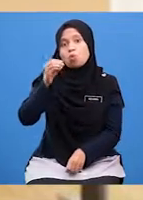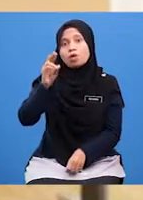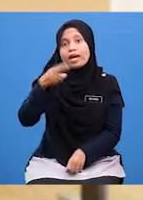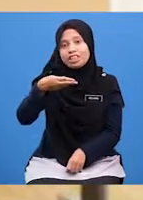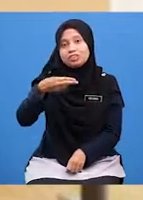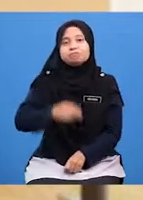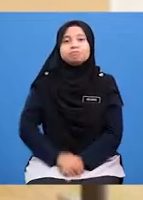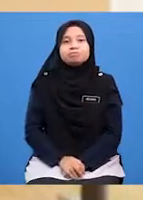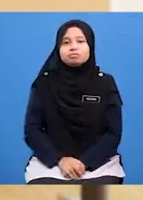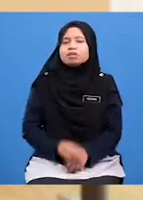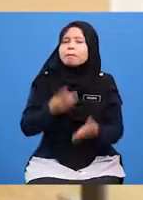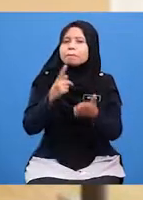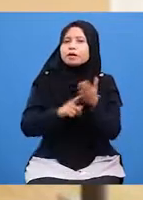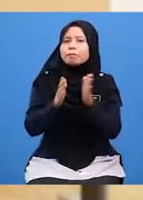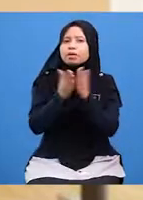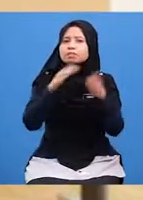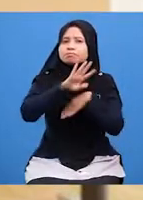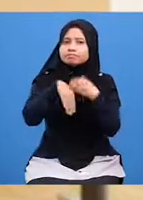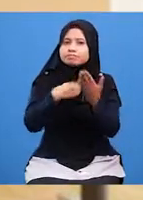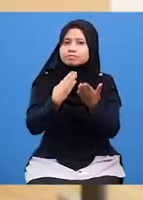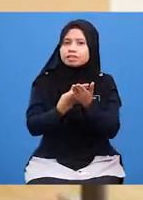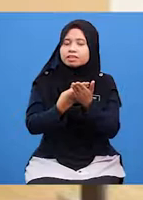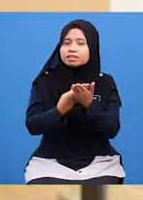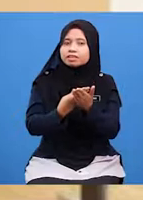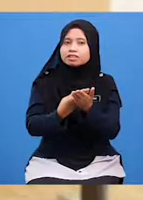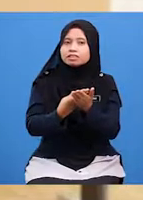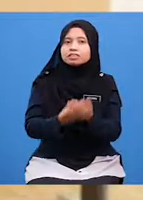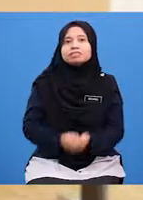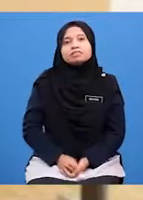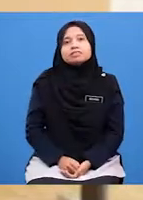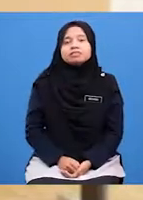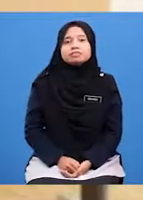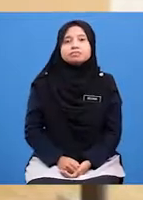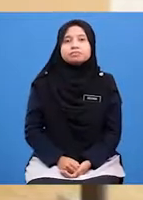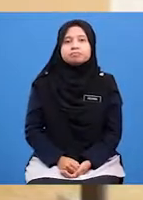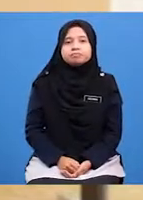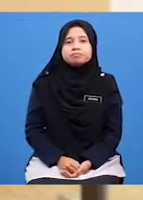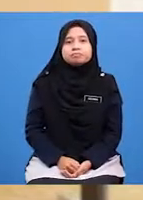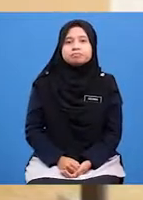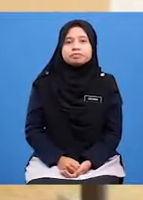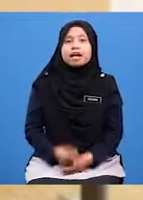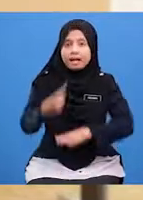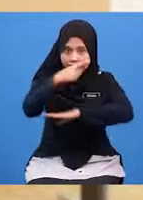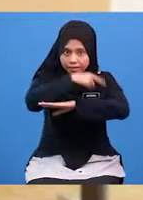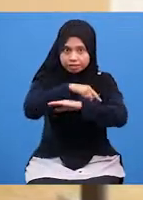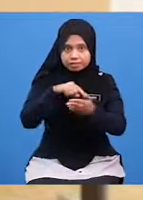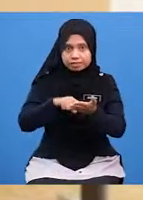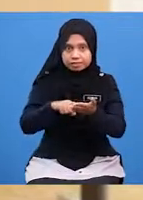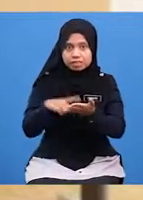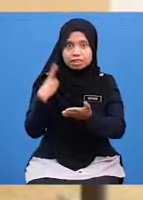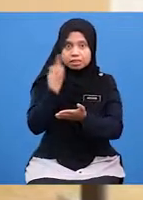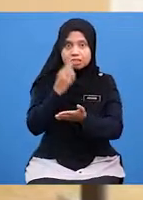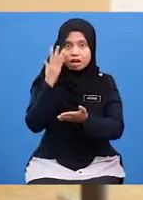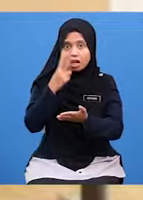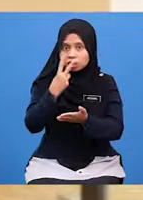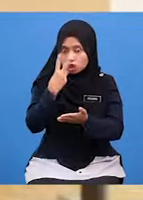Apa khabar pelajar-pelajar sejarah? Semoga sentiasa ceria dan sihat selalu. Hari ini kita akan memperlihatkan